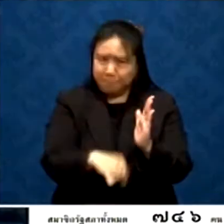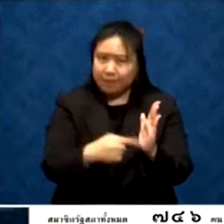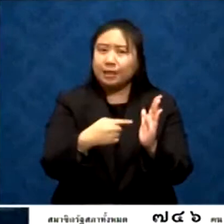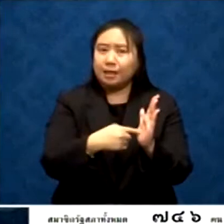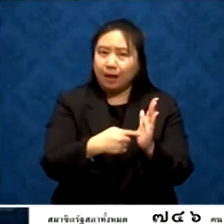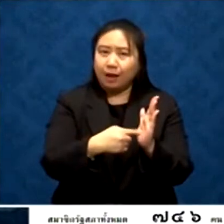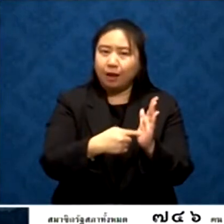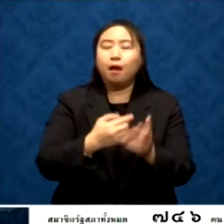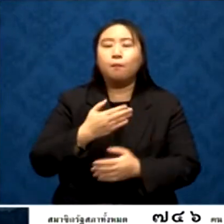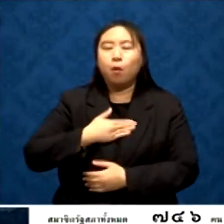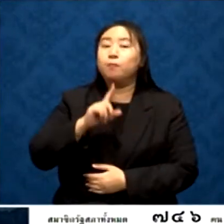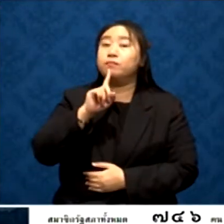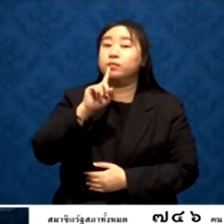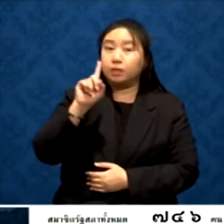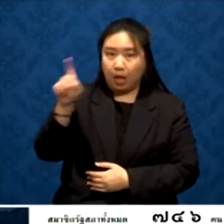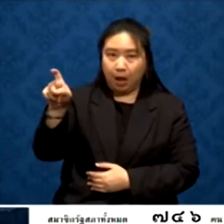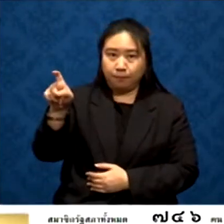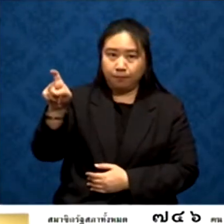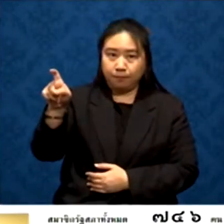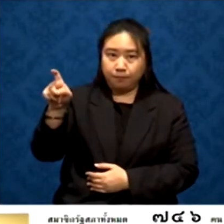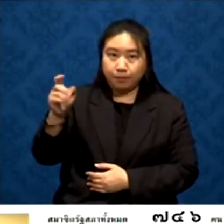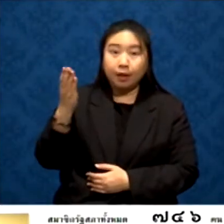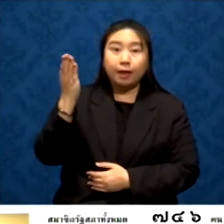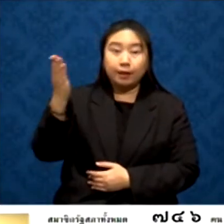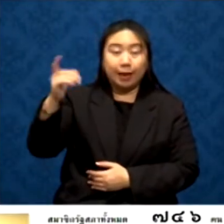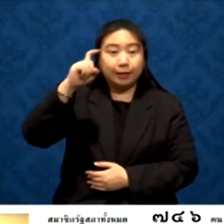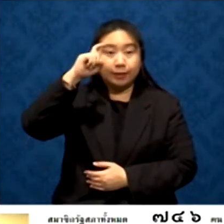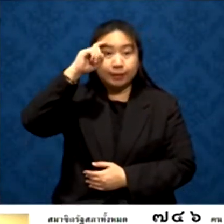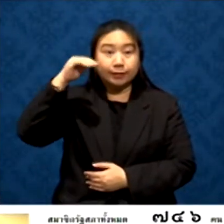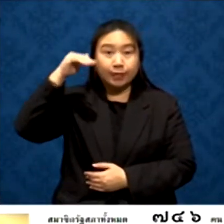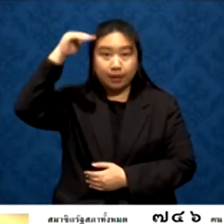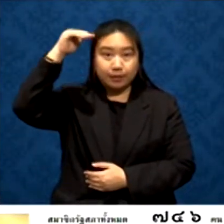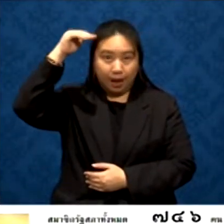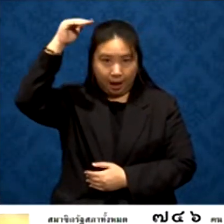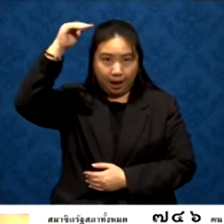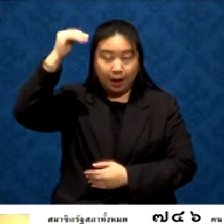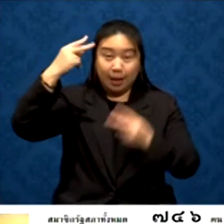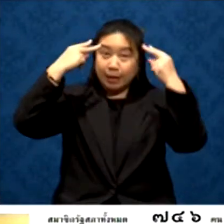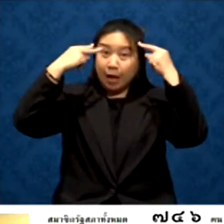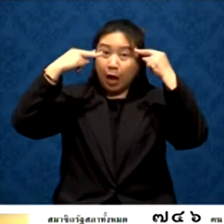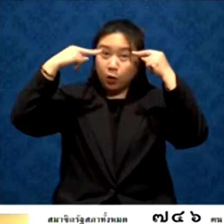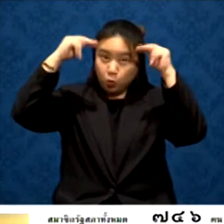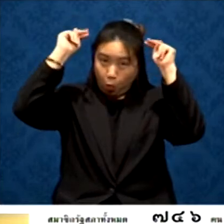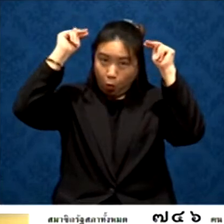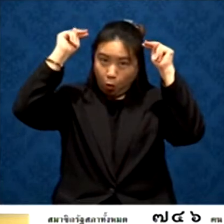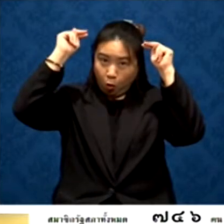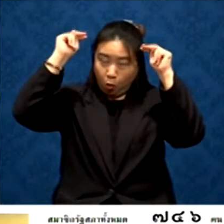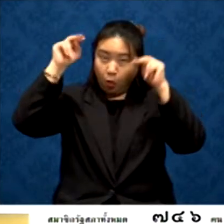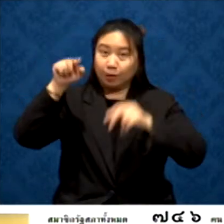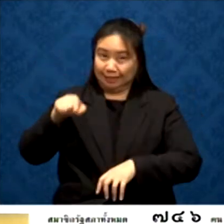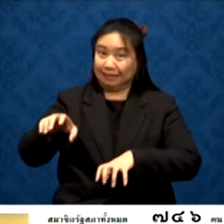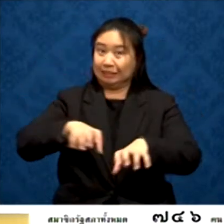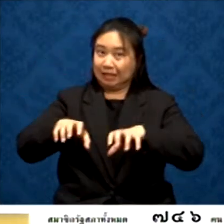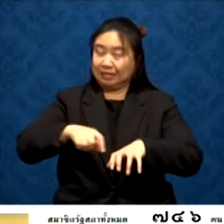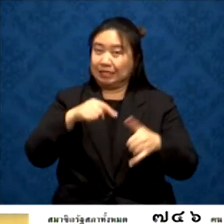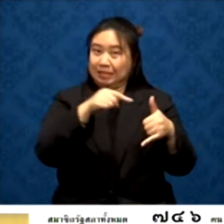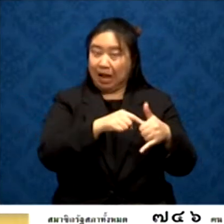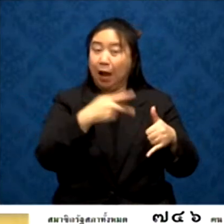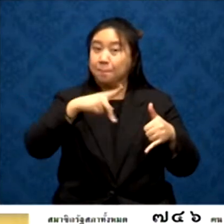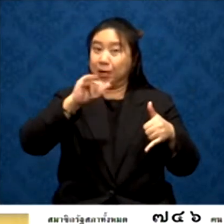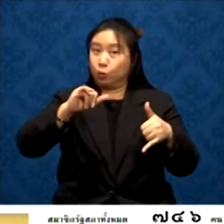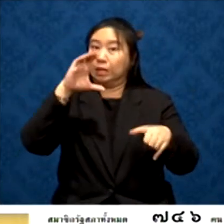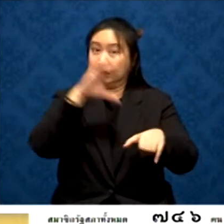ยครับท่านเศรษฐาท่านนายกรัฐมนตรีจะดำเนินคดีกับพลเอกประยุทธ์หรือ